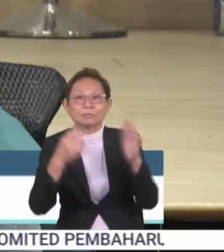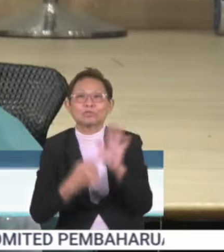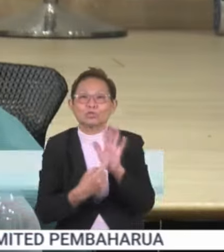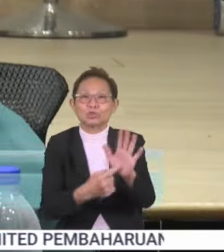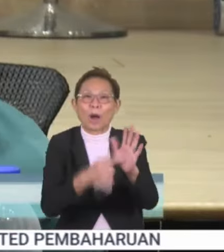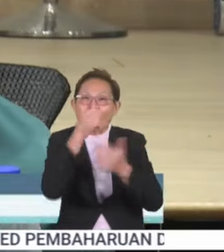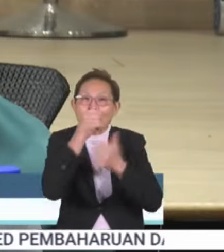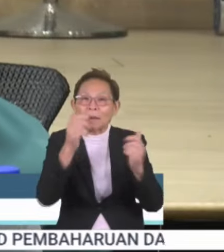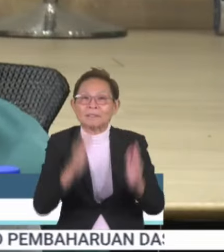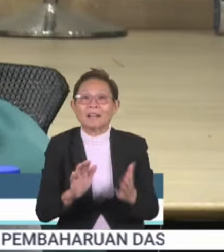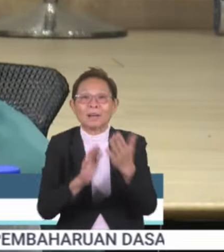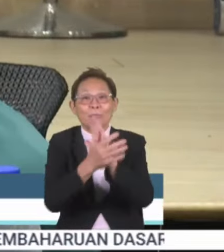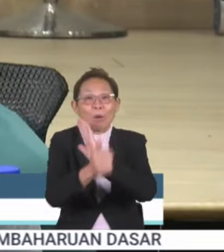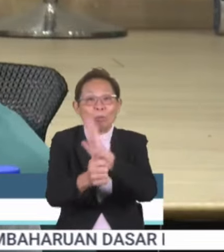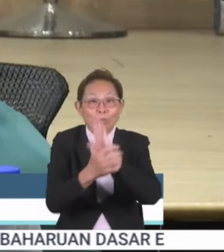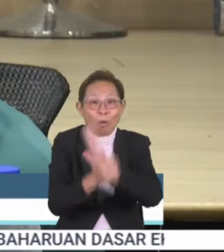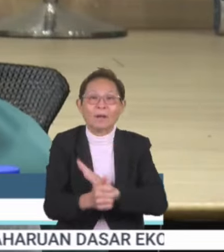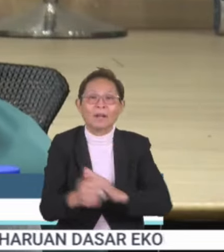dari